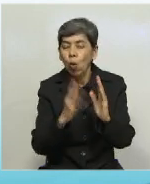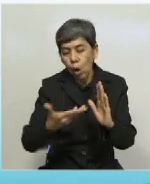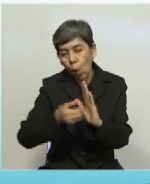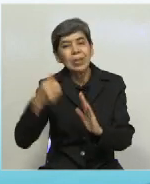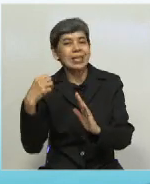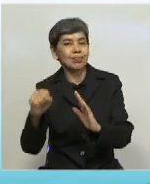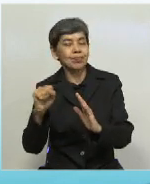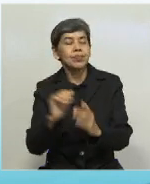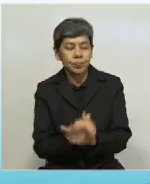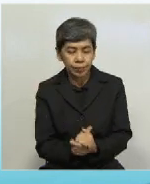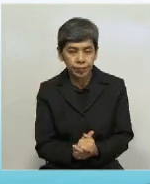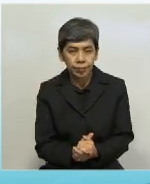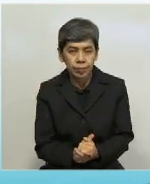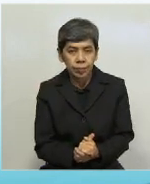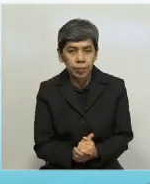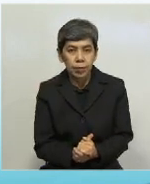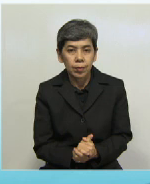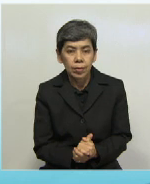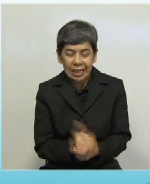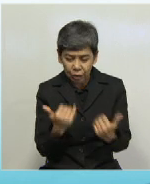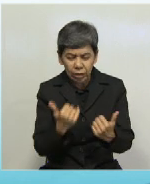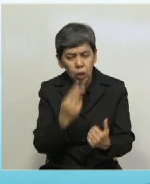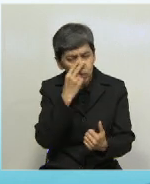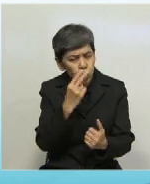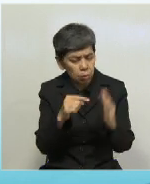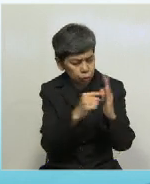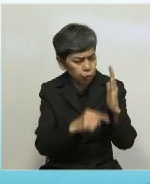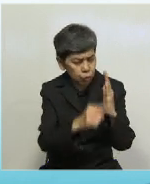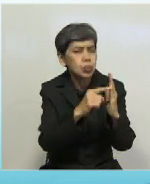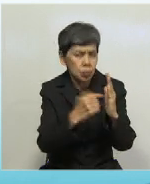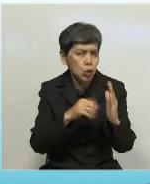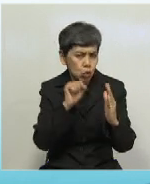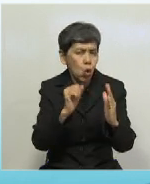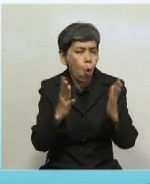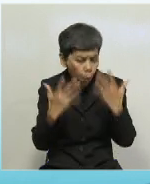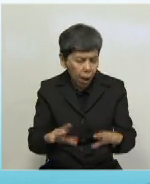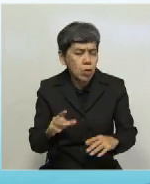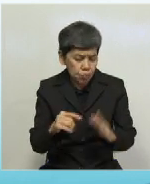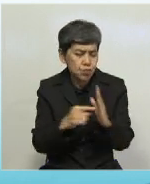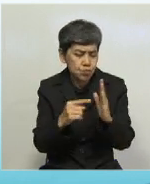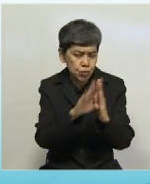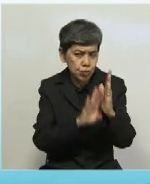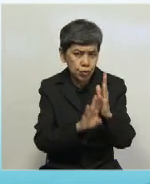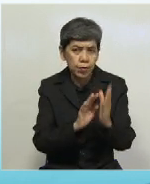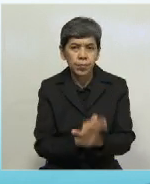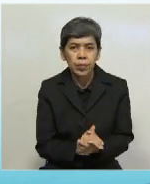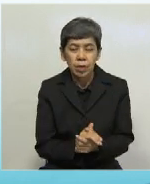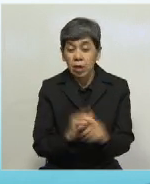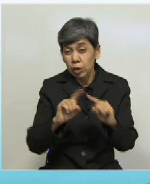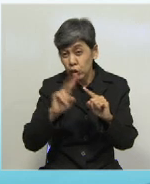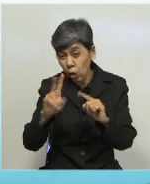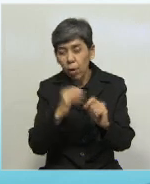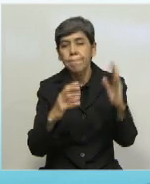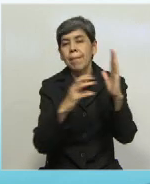นจากเดิม126คนแต่ก็ยังนับเป็นพื้นที่ใหญ่ที่มีจำนวนส.ส.มากที่สุดรองลงม